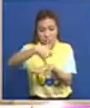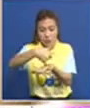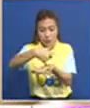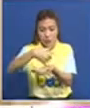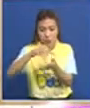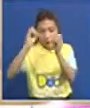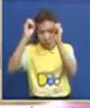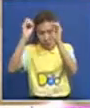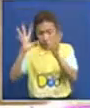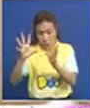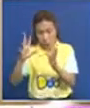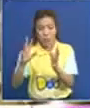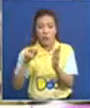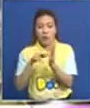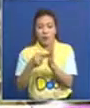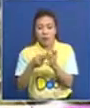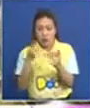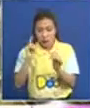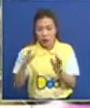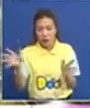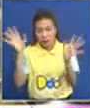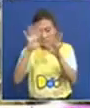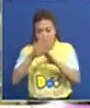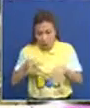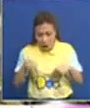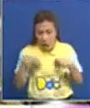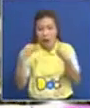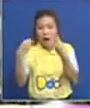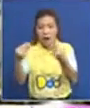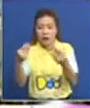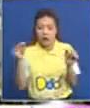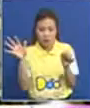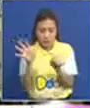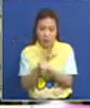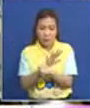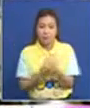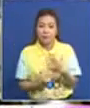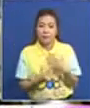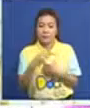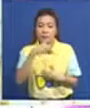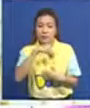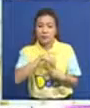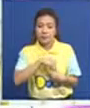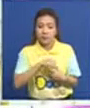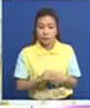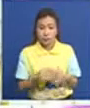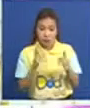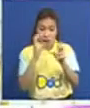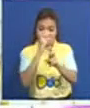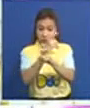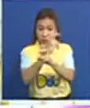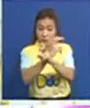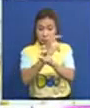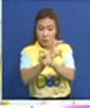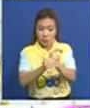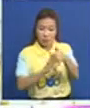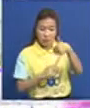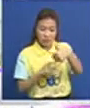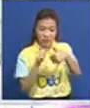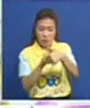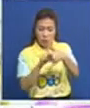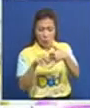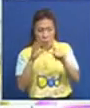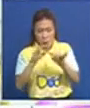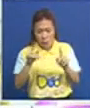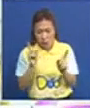ผู้ไร้ลมหายใจกลับมาเป็นครูผู้ให้อีกครั้งอย่างสมบูรณ์แบบ โครงกระดูกที่มีอยู่ในปัจจุบันนี้ไม่ได้มากม